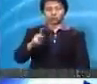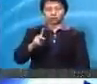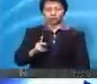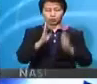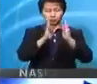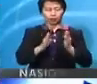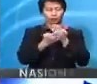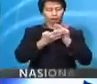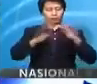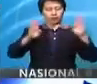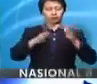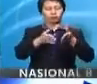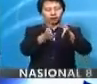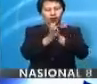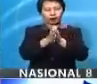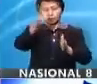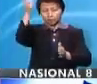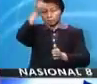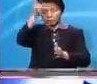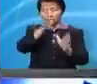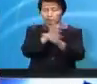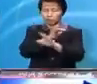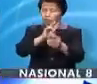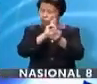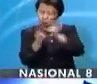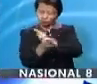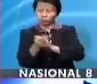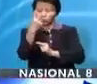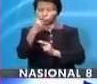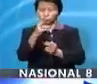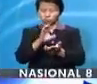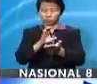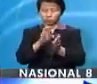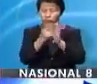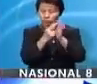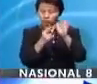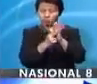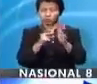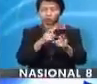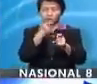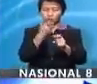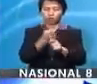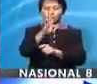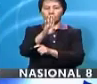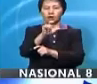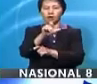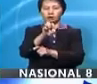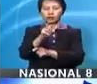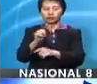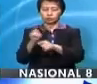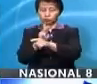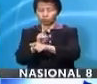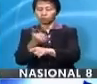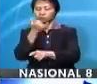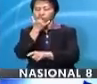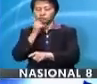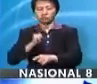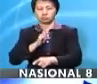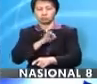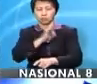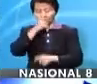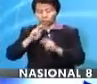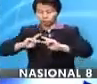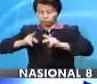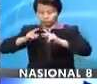Badan bebas itu turut menggesa kerajaan segera menggubal dua peruntukan berkaitan liability korporat dan salah laku penjawat awam